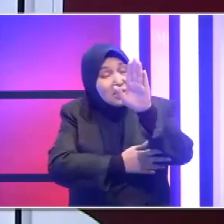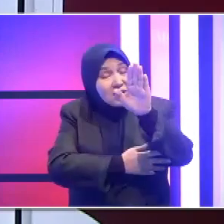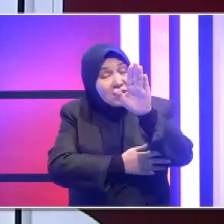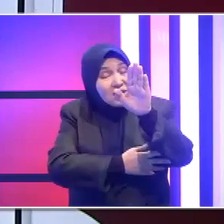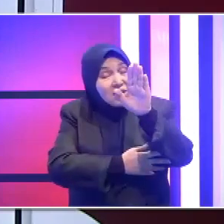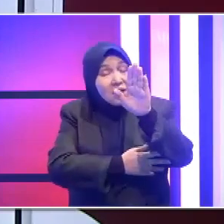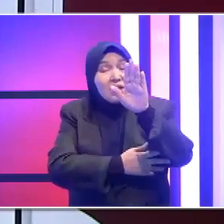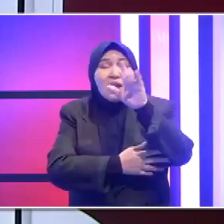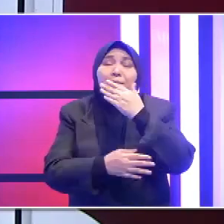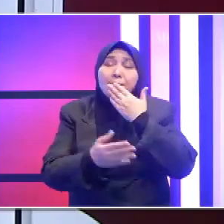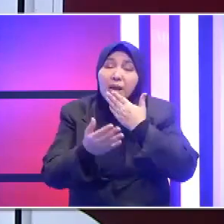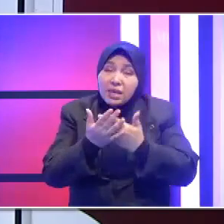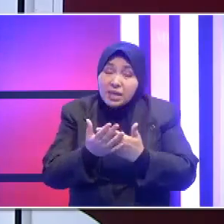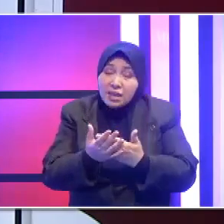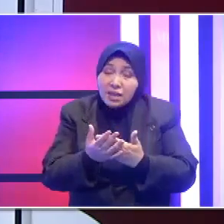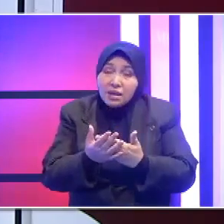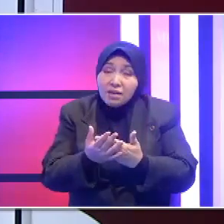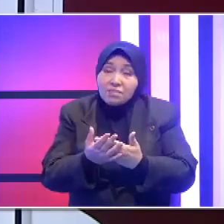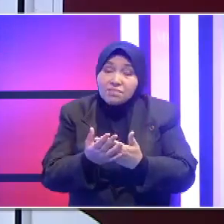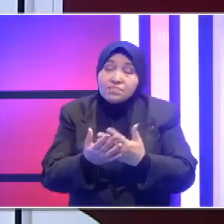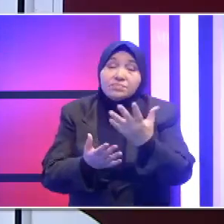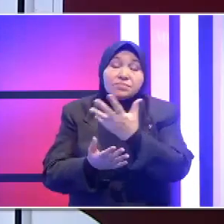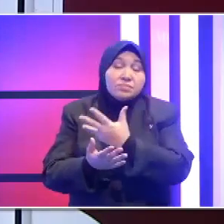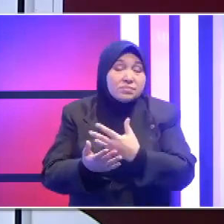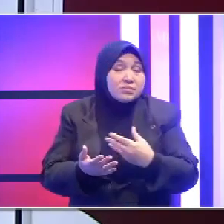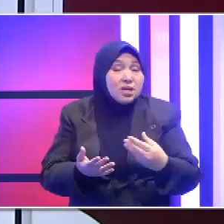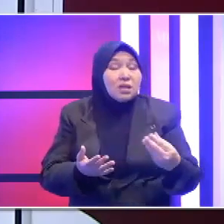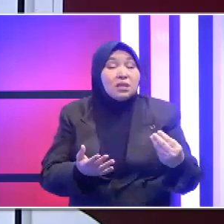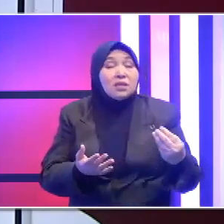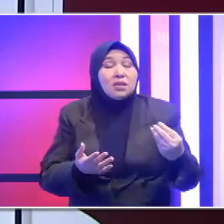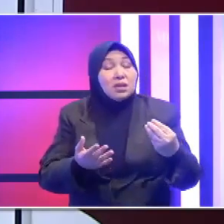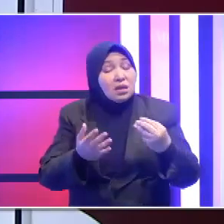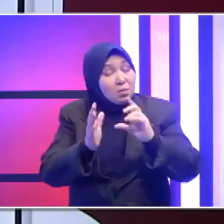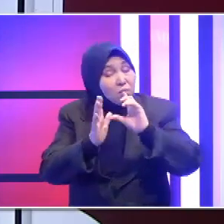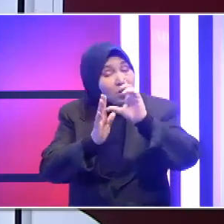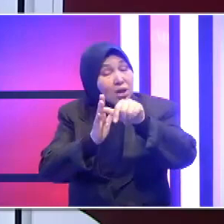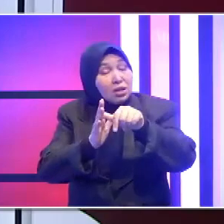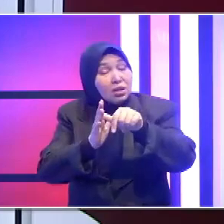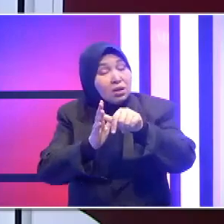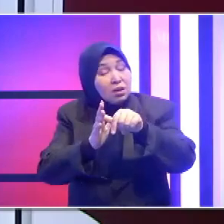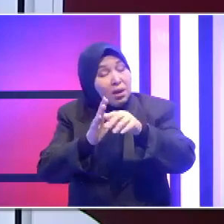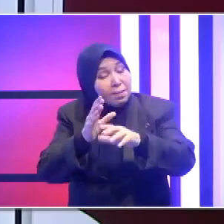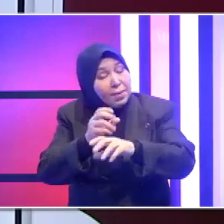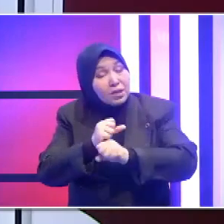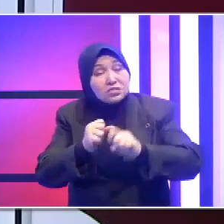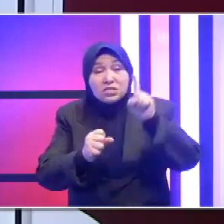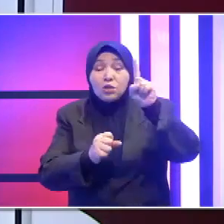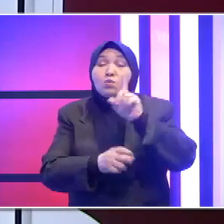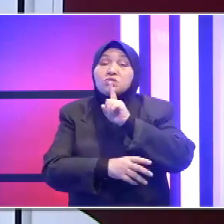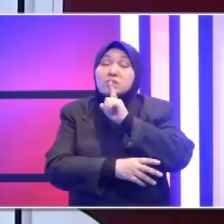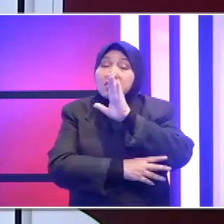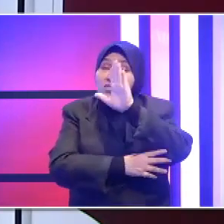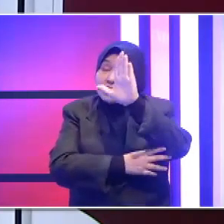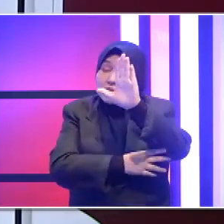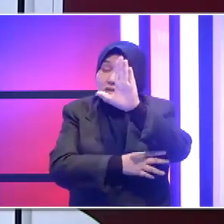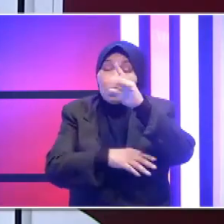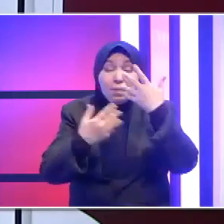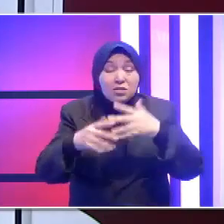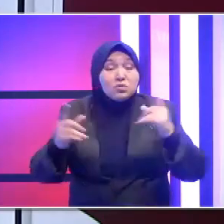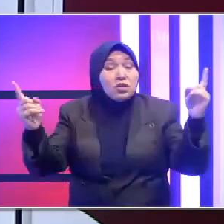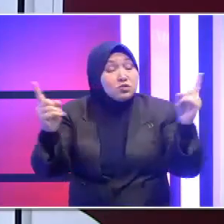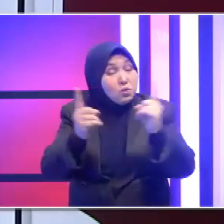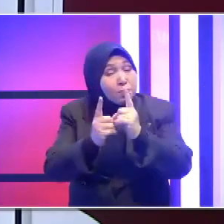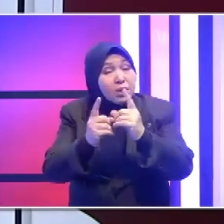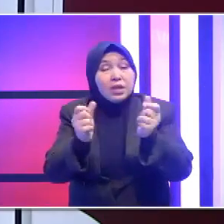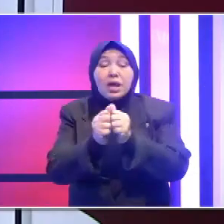Hasanah janji yang baik dan vakuola Vi ya kemudian dia mendapatinya satu janji kemudian dia berjumpa dengan